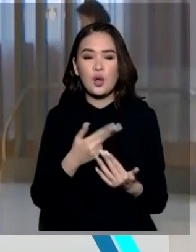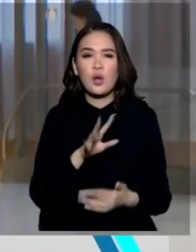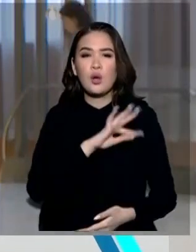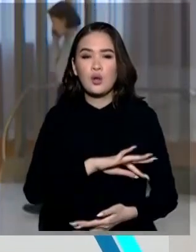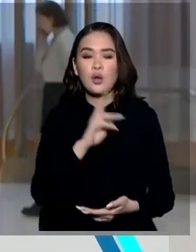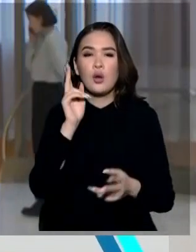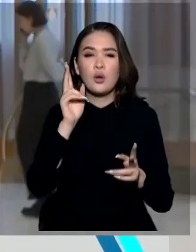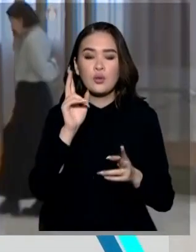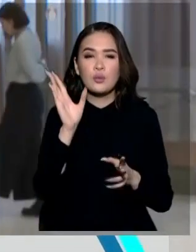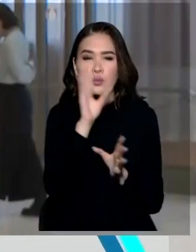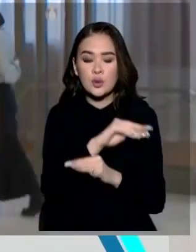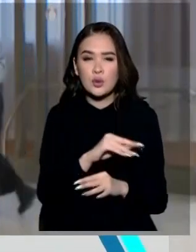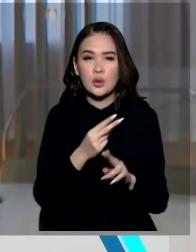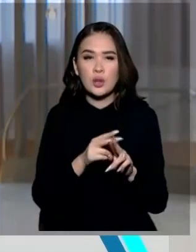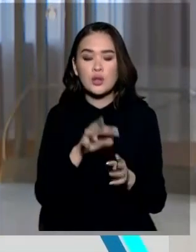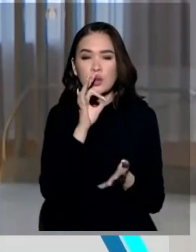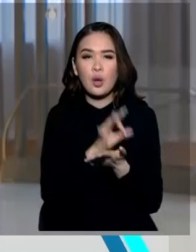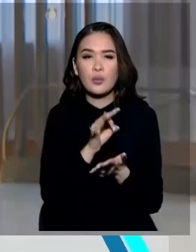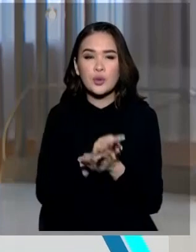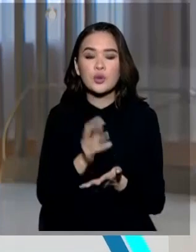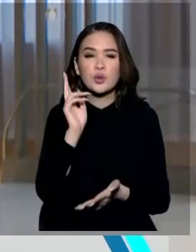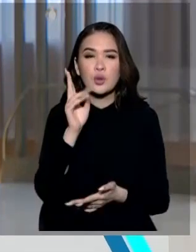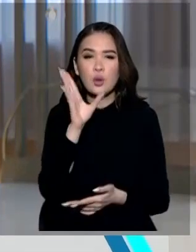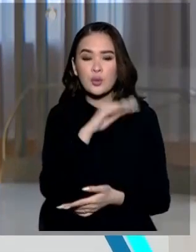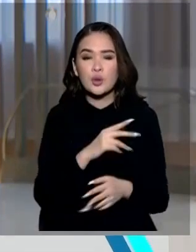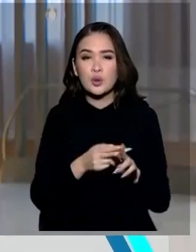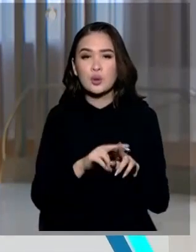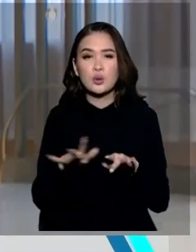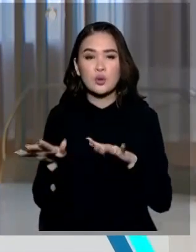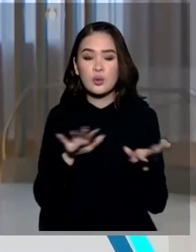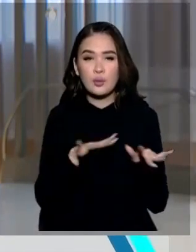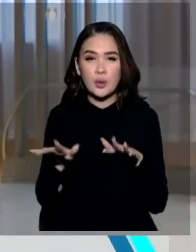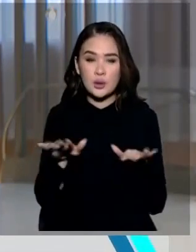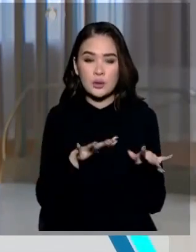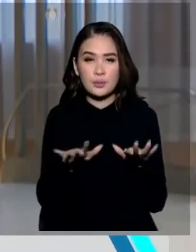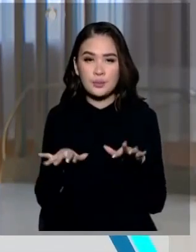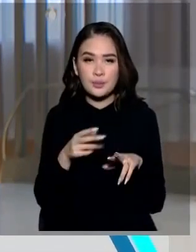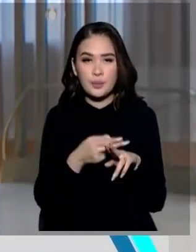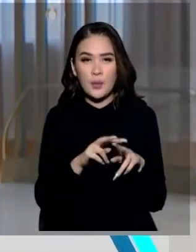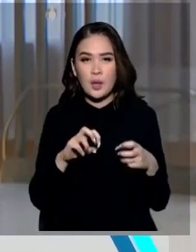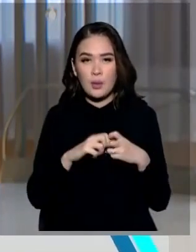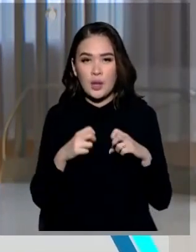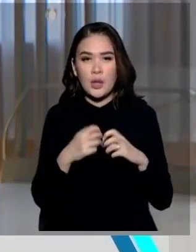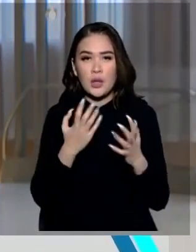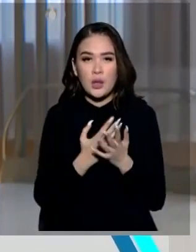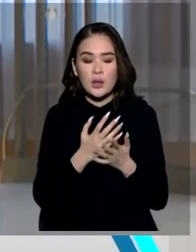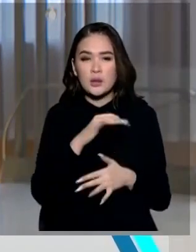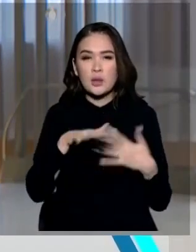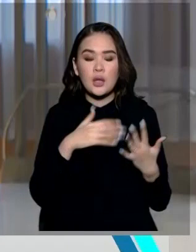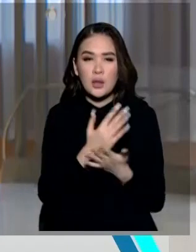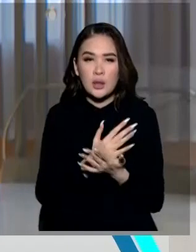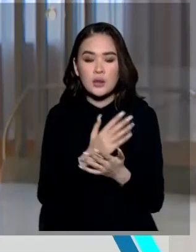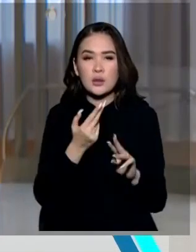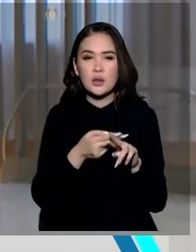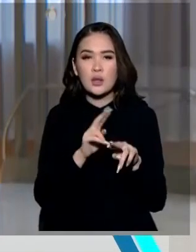кім жауапкершілікке тартылу керек деген мәселе. Яғни субъектісі бойынша бізде мәселелер бар, дау бар, әртүрлі пікірлер